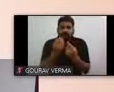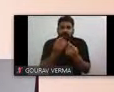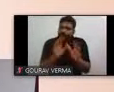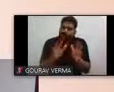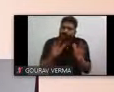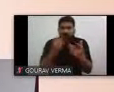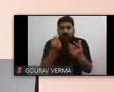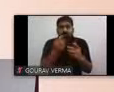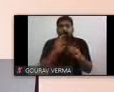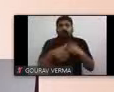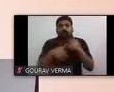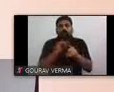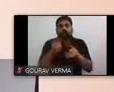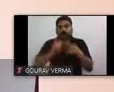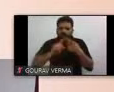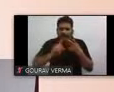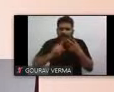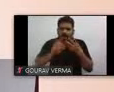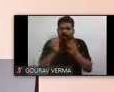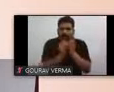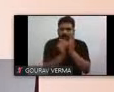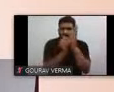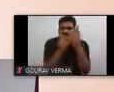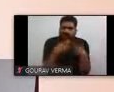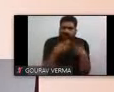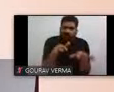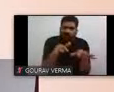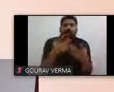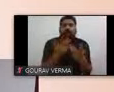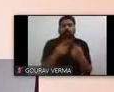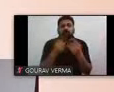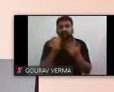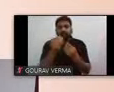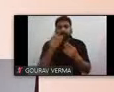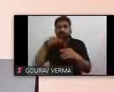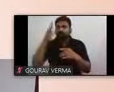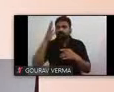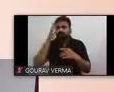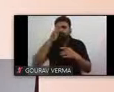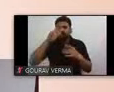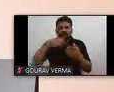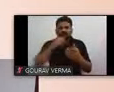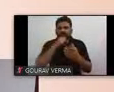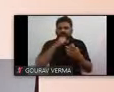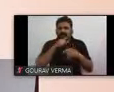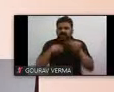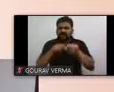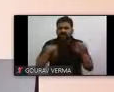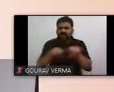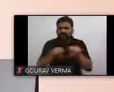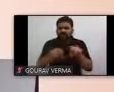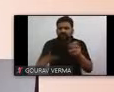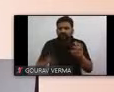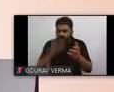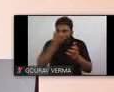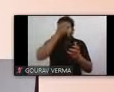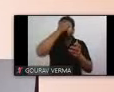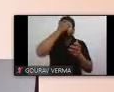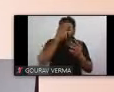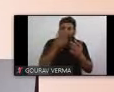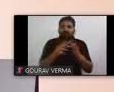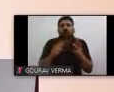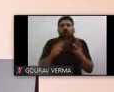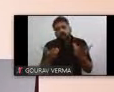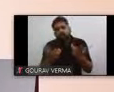को, बहुत frequently आता है. क्या पहले लोग अभी भी जूता सुंघाते हैं, अनियन सुंघाते हैं. तो ये